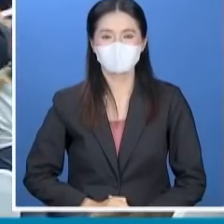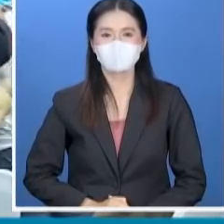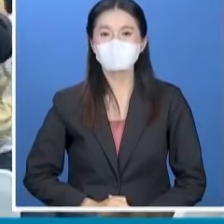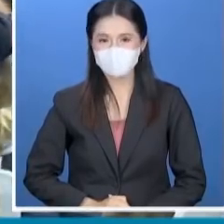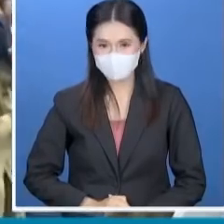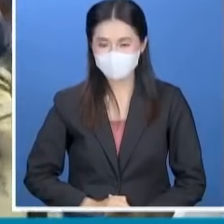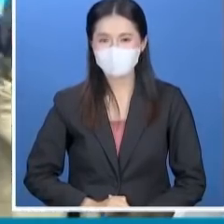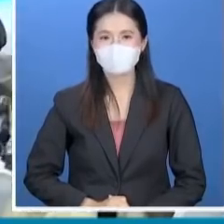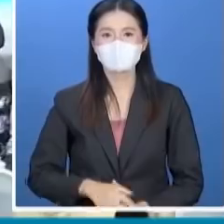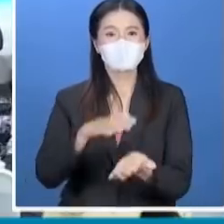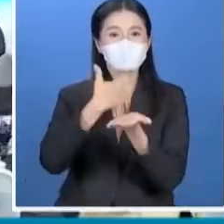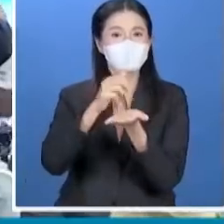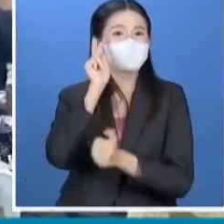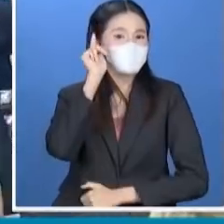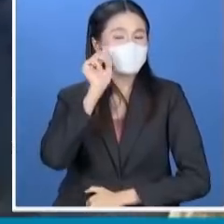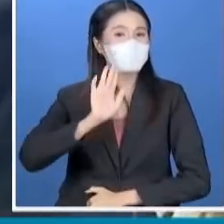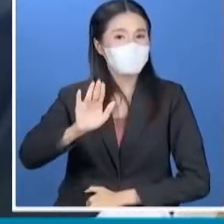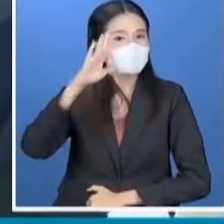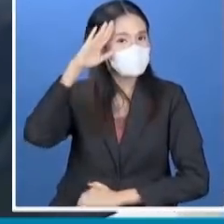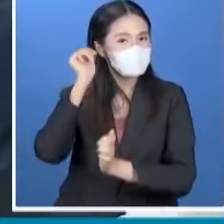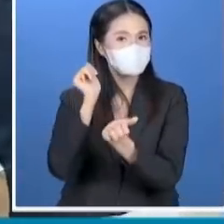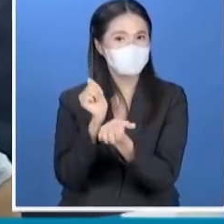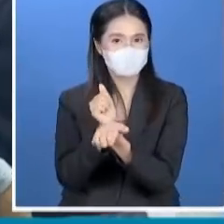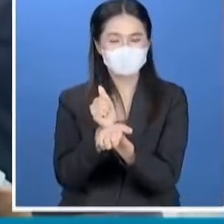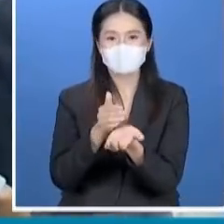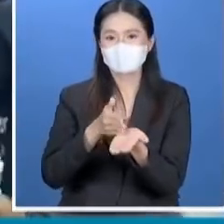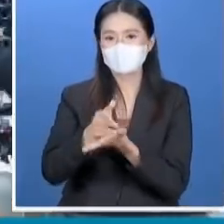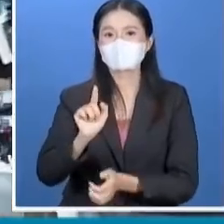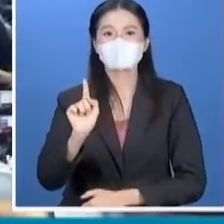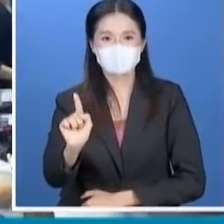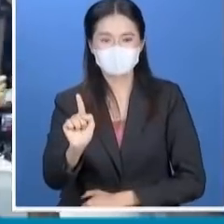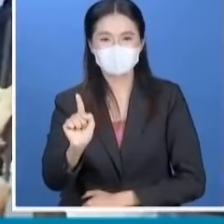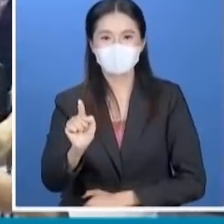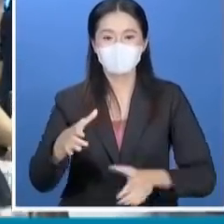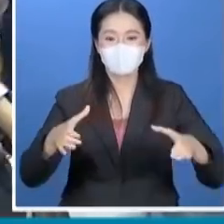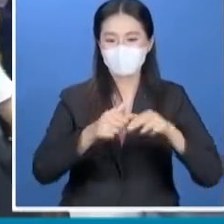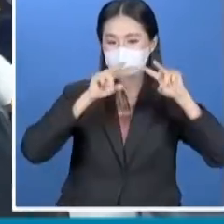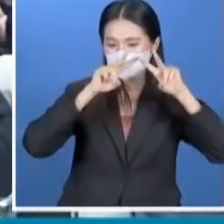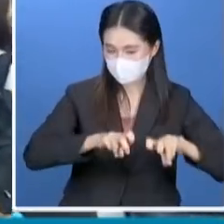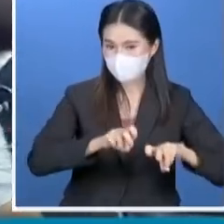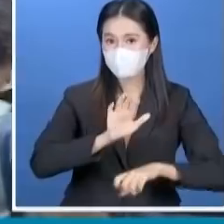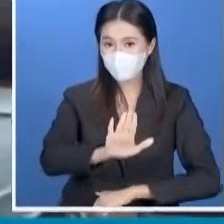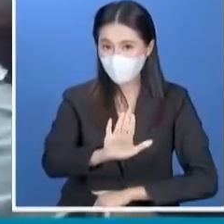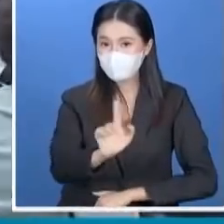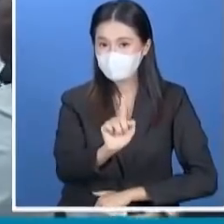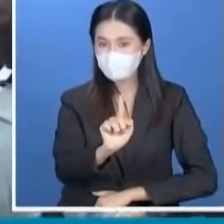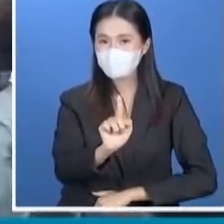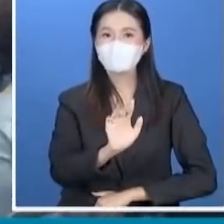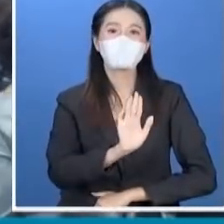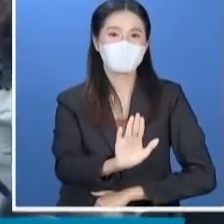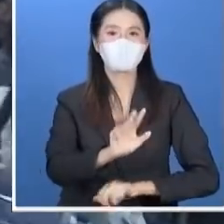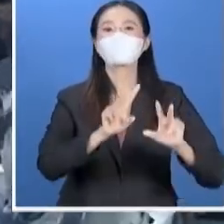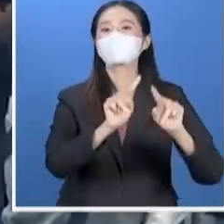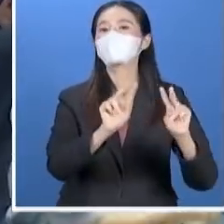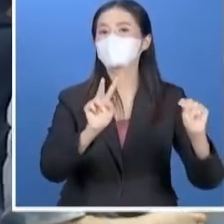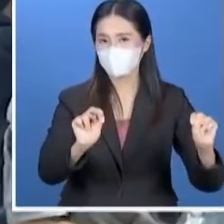นี่ฮะคุณผู้ชมครับเป็นการแถลงข่าวนะครับของทางด้านตำรวจภูธรภาคหนึ่งและชุดสืบสวนสอบสวนของทางด้านจังหวั